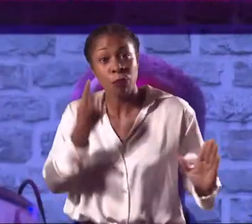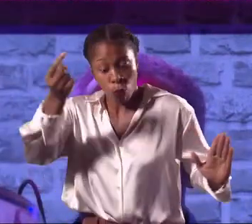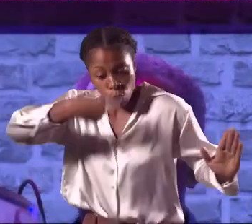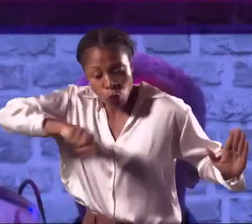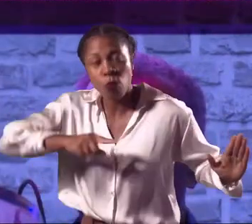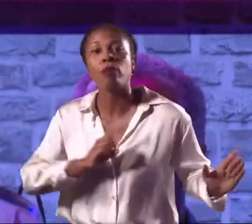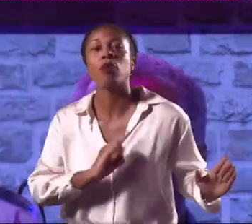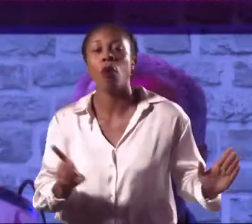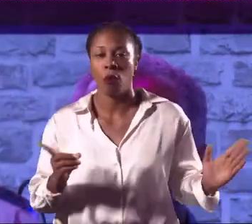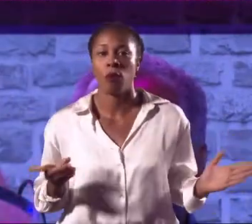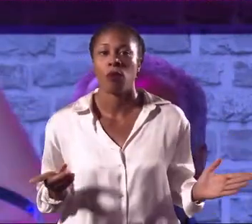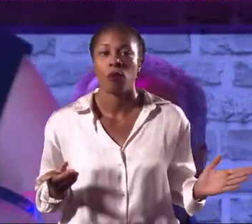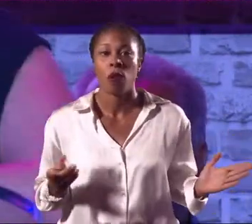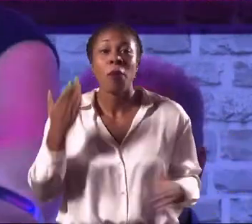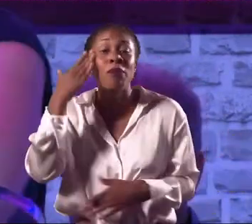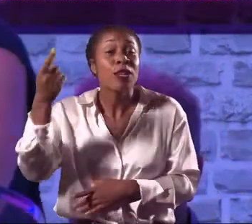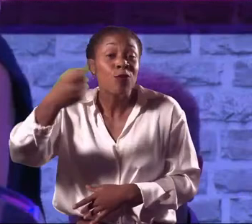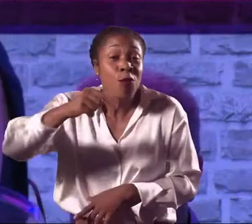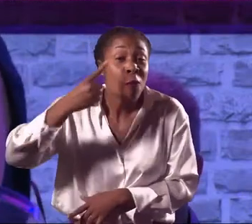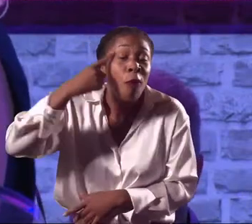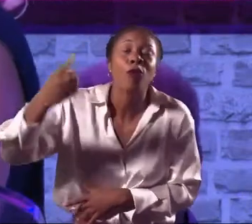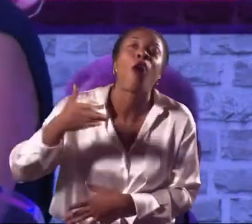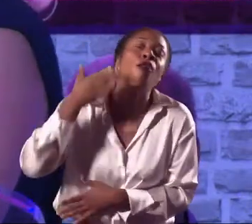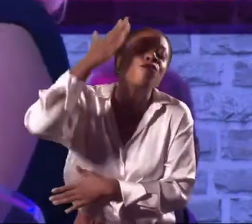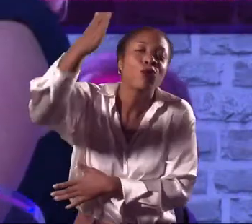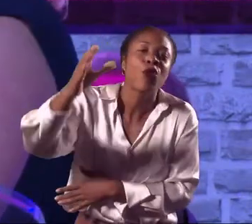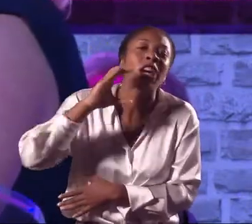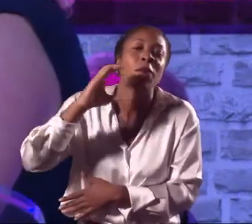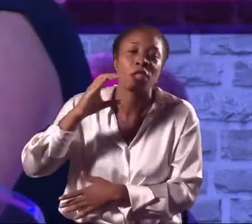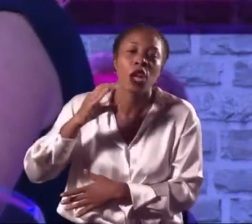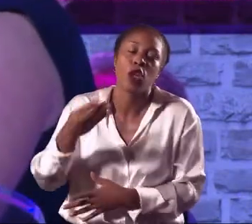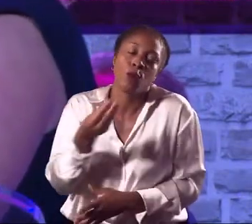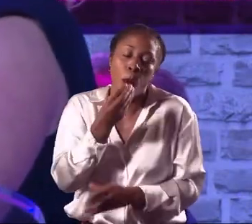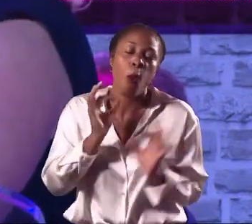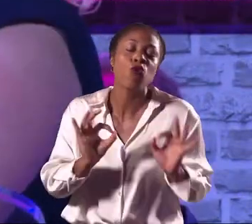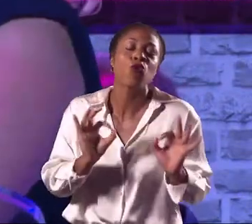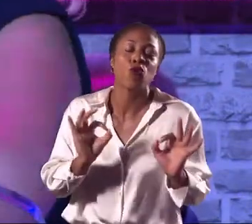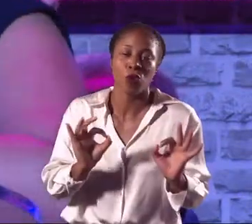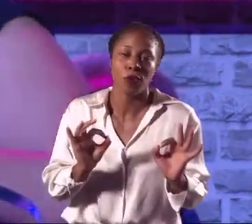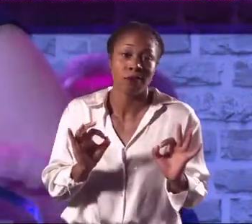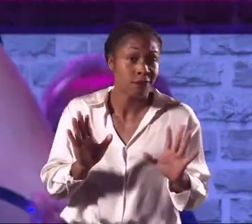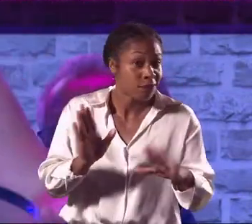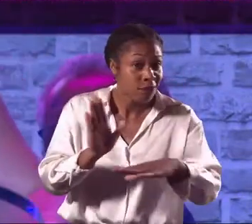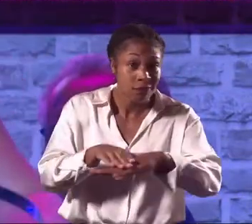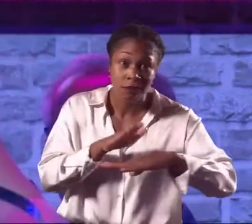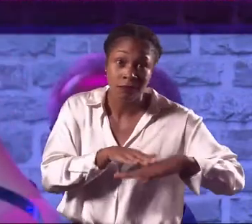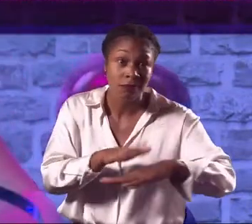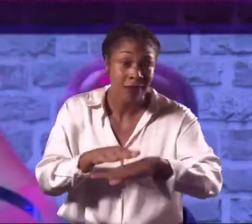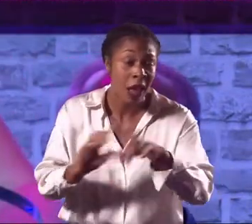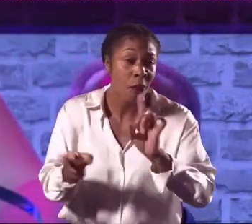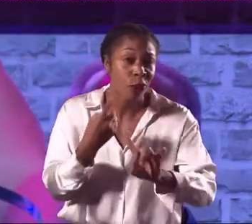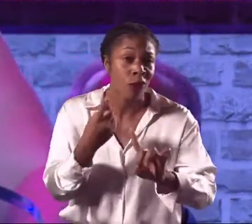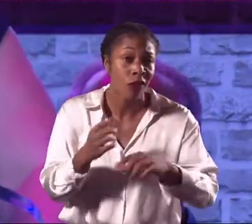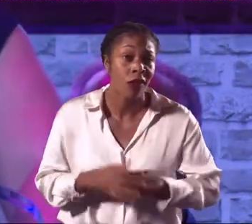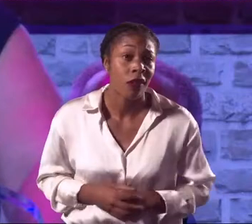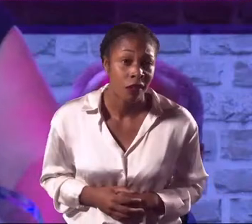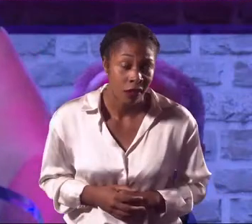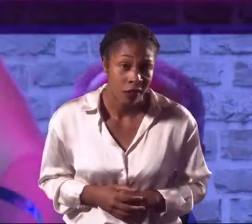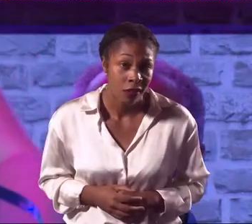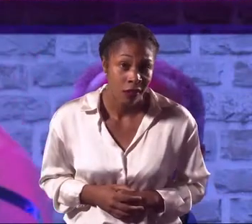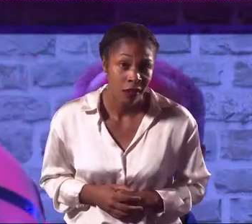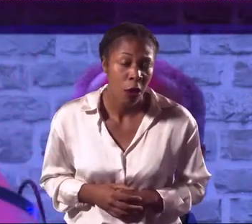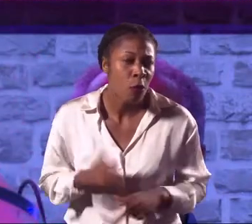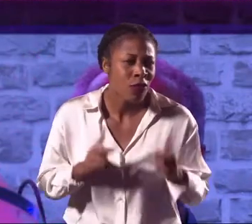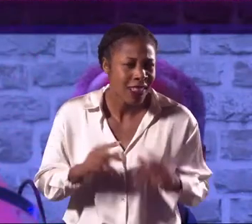un jour que les capitalistes seront raisonnables, je tiens à vous rappeler quelque chose d'important. Peut-être